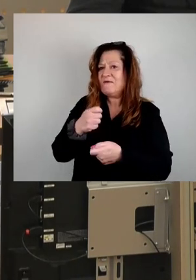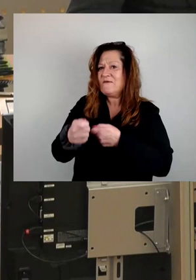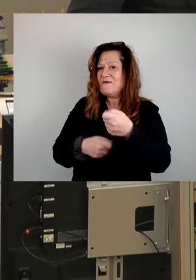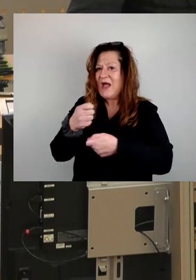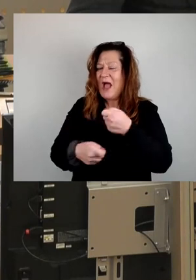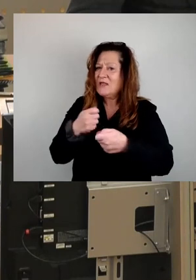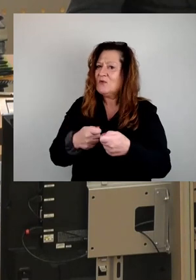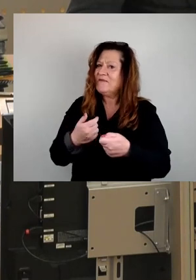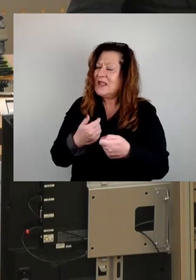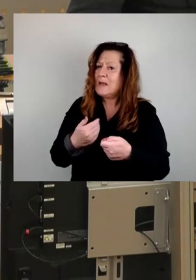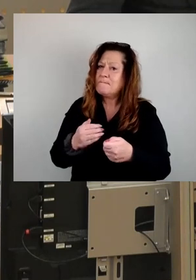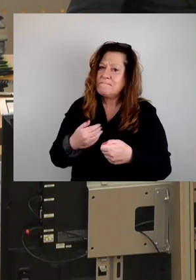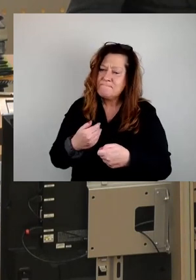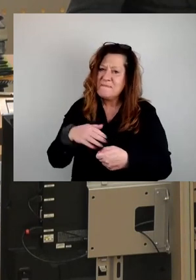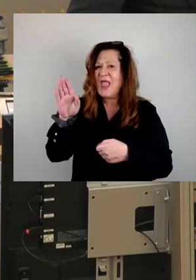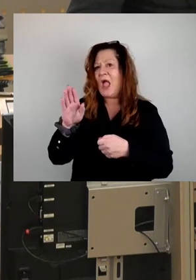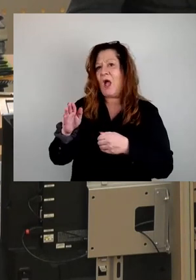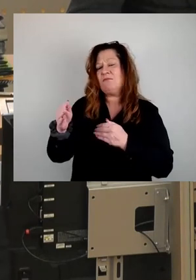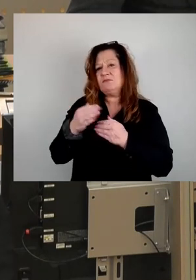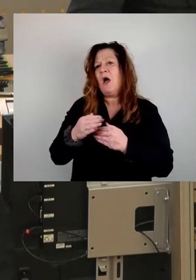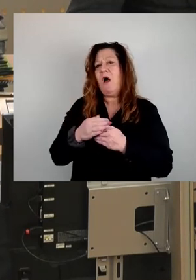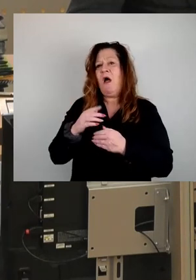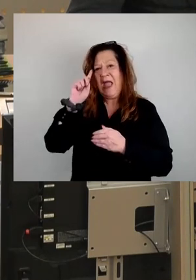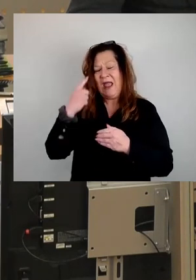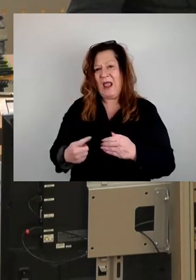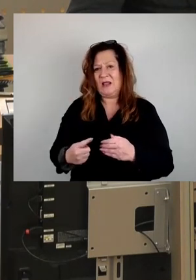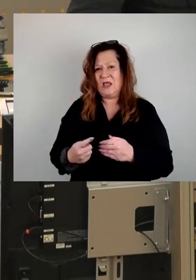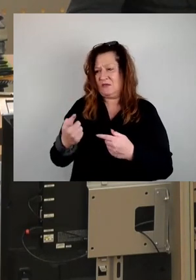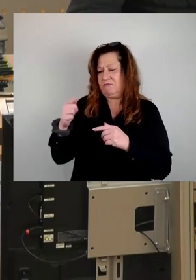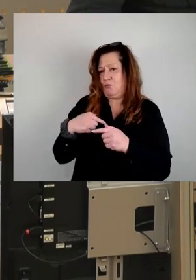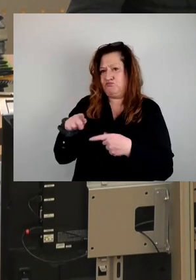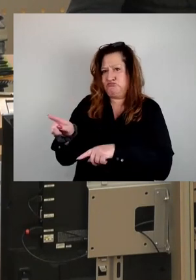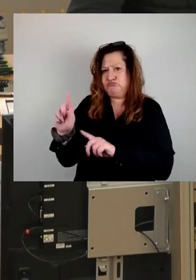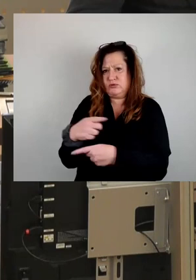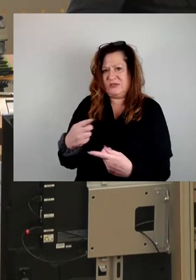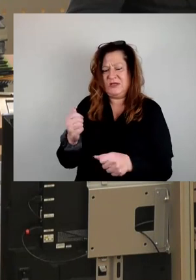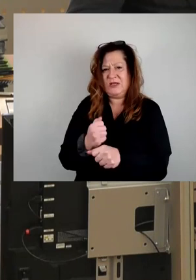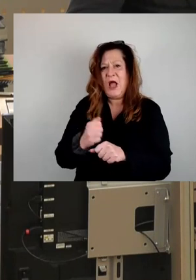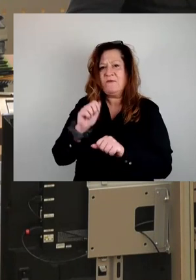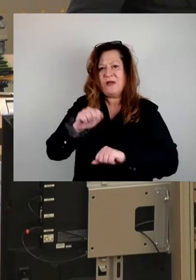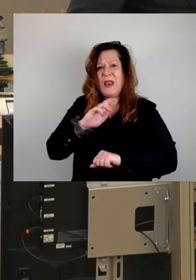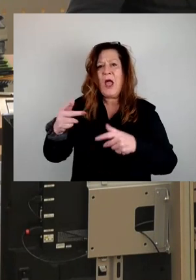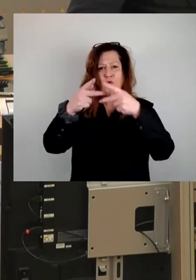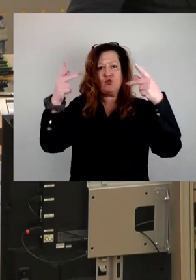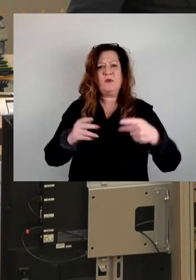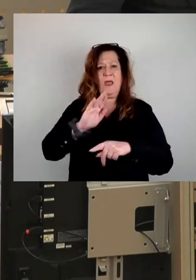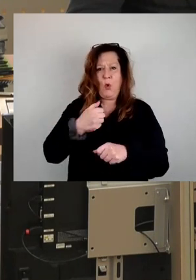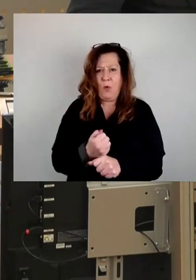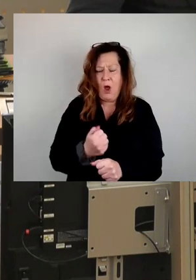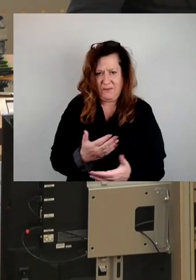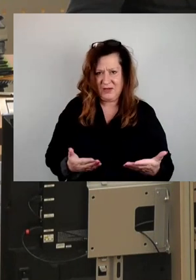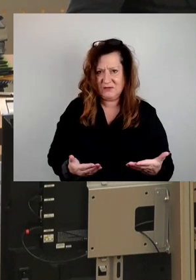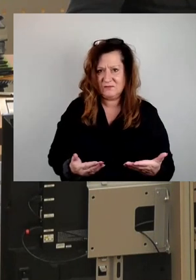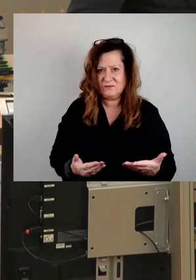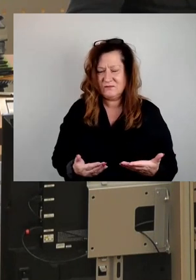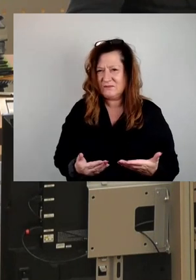liegt. Wir müssen diese Grundstücke nicht unbedingt kaufen. Wir können auch das Konzept überarbeiten. Letztendlich ist und wird